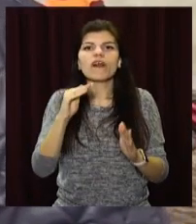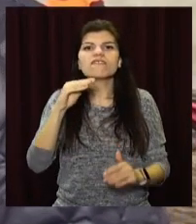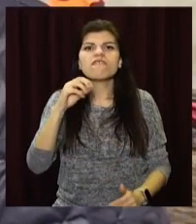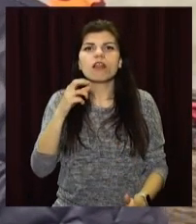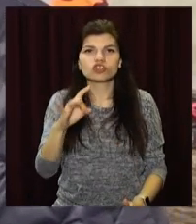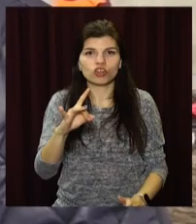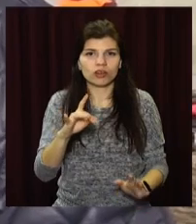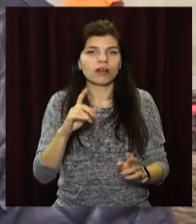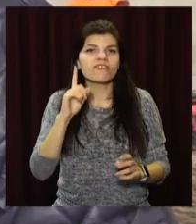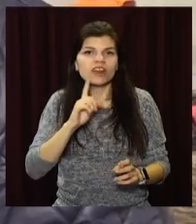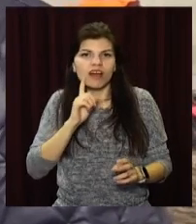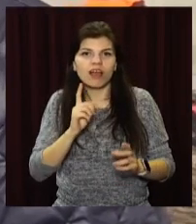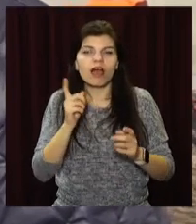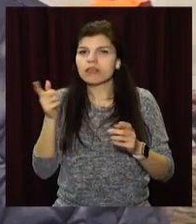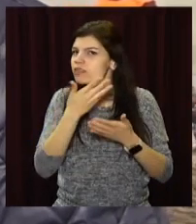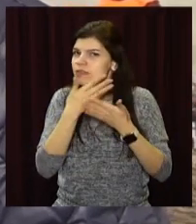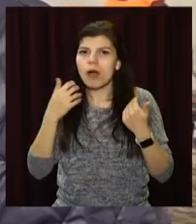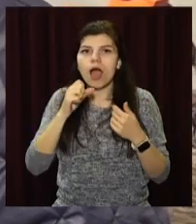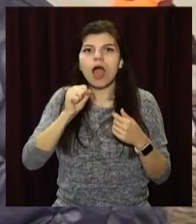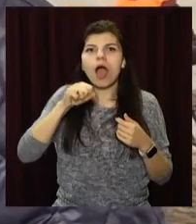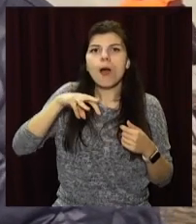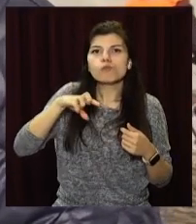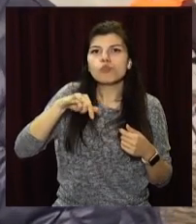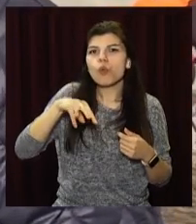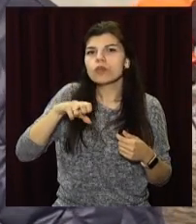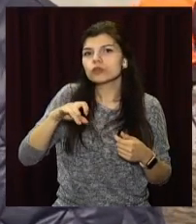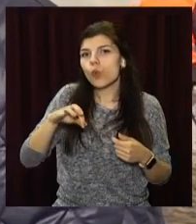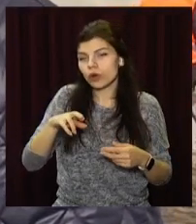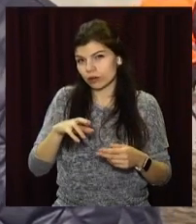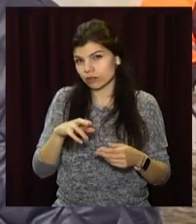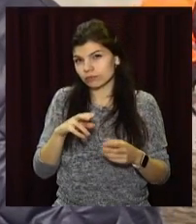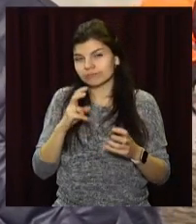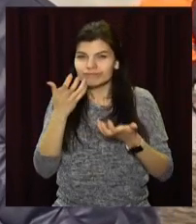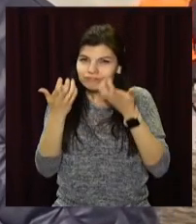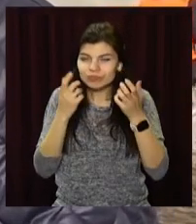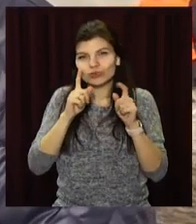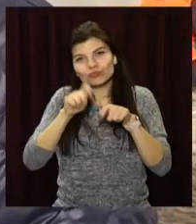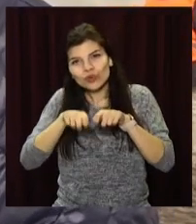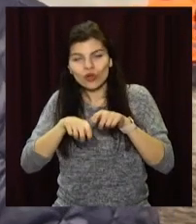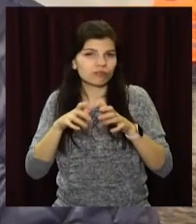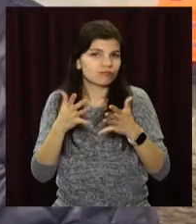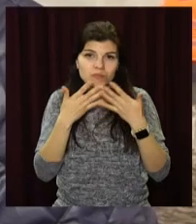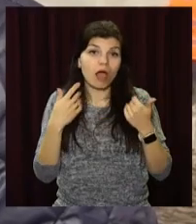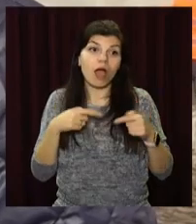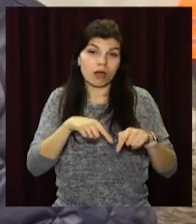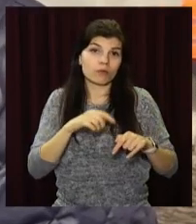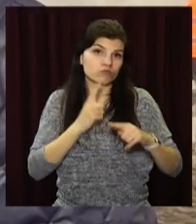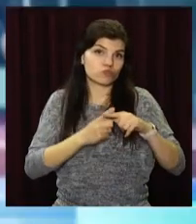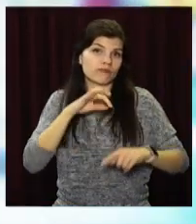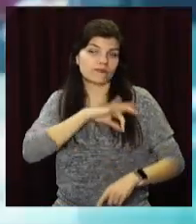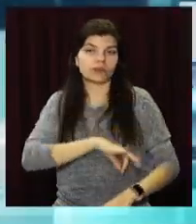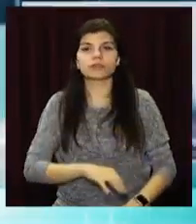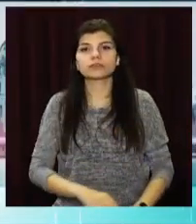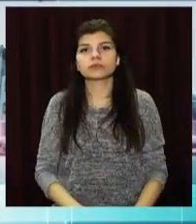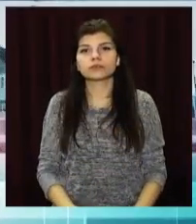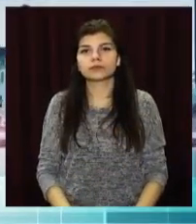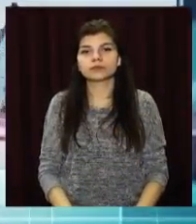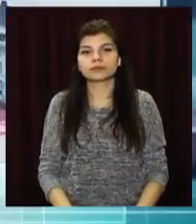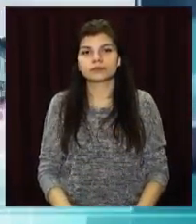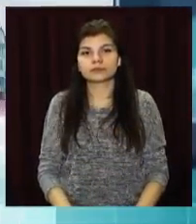пункт, у них немає амбулаторії. Ну, це дуже великий плюс.